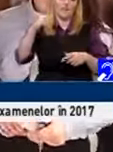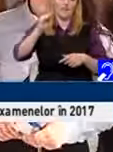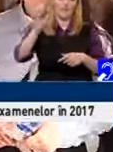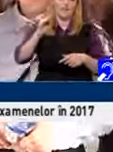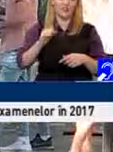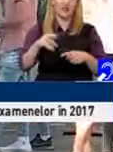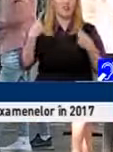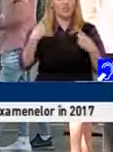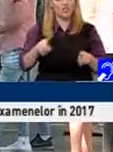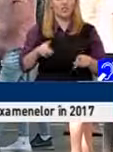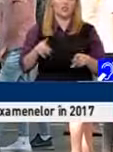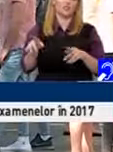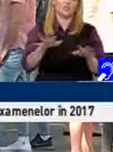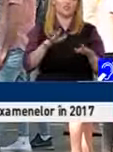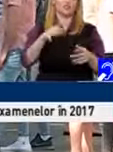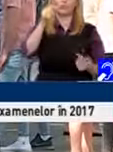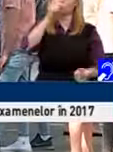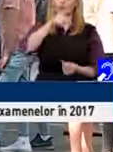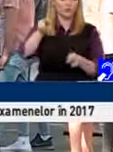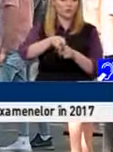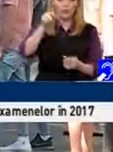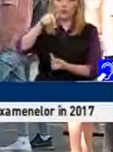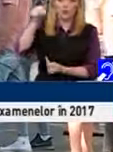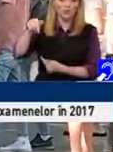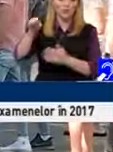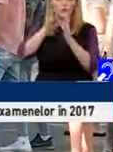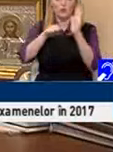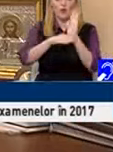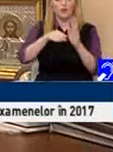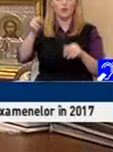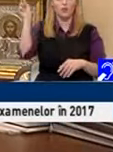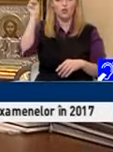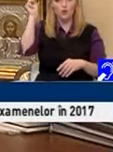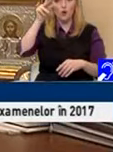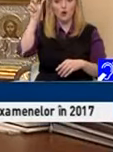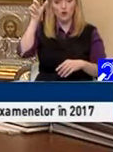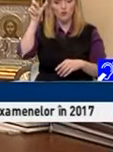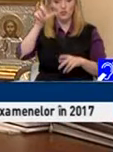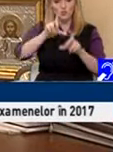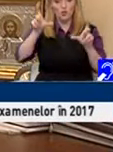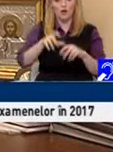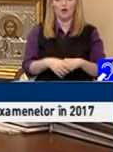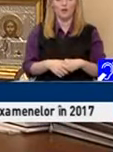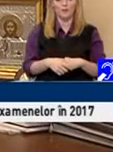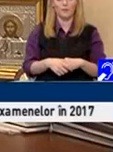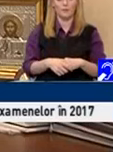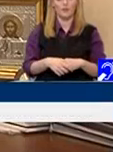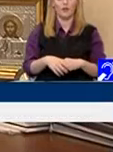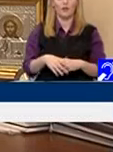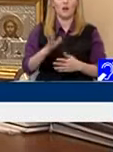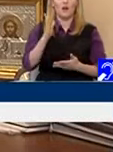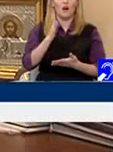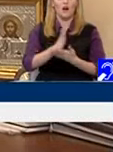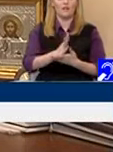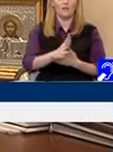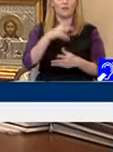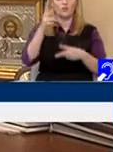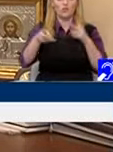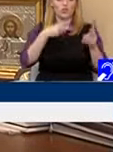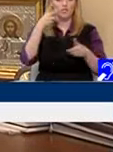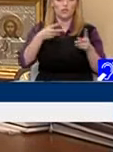la celelalte discipline nu au corespuns programei școlare. Avem deci interpelare de la